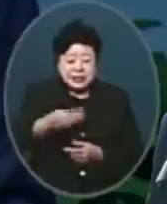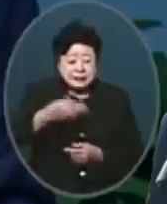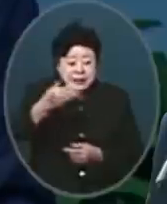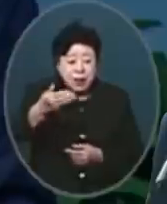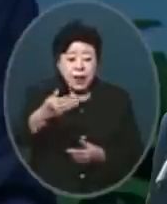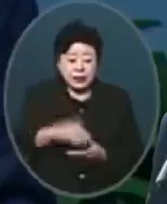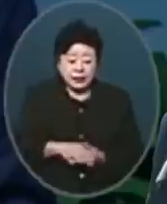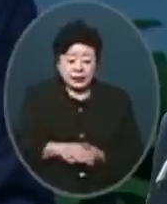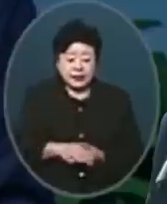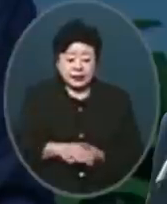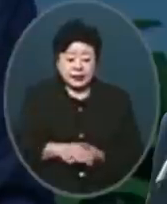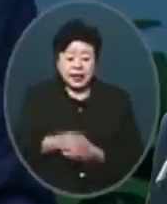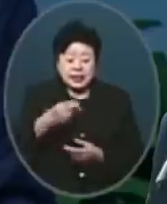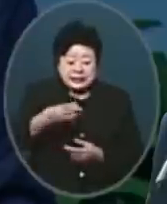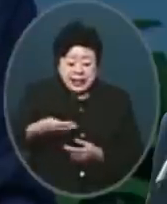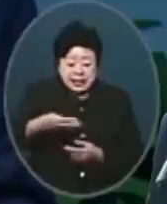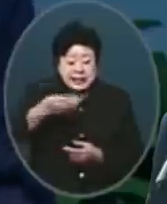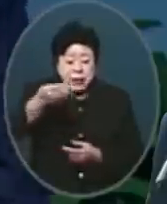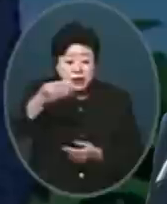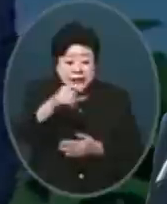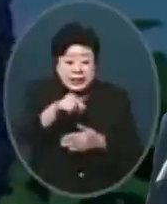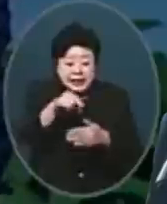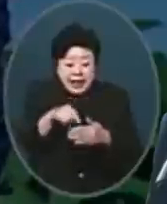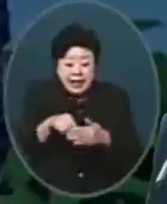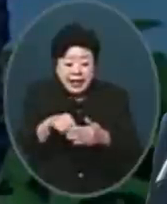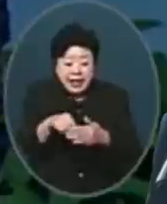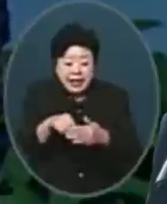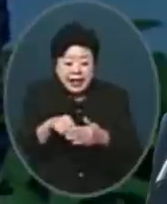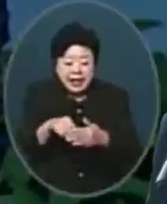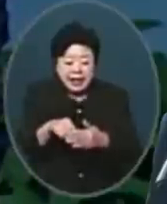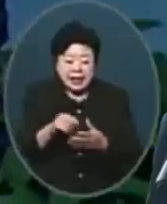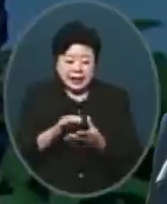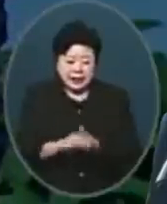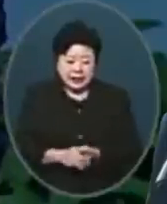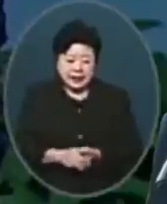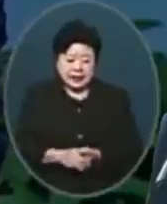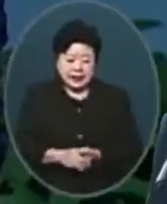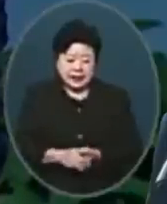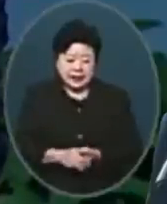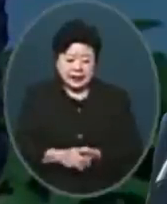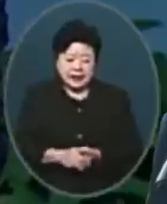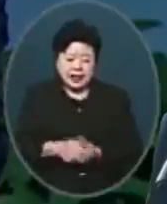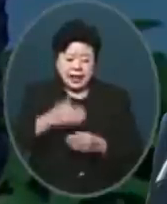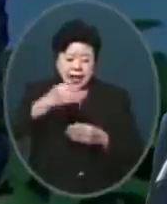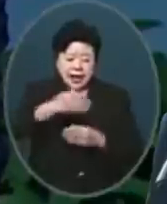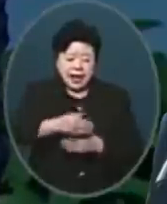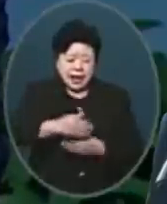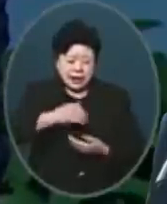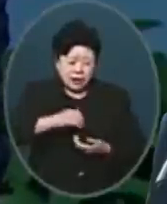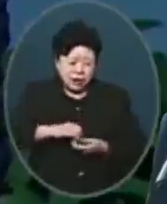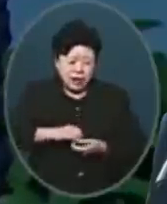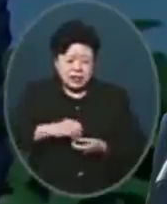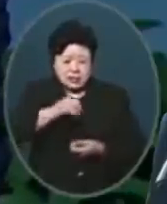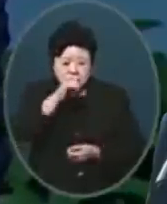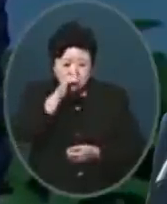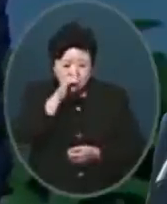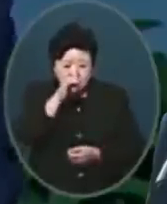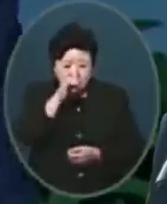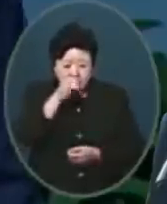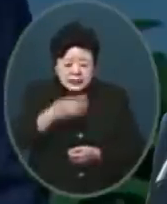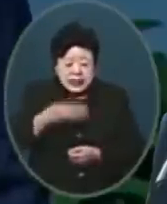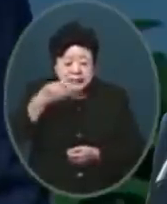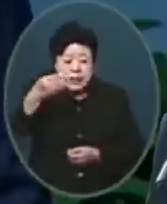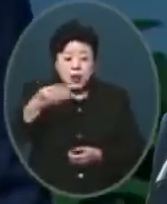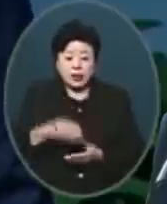3차원과 4차원 사이에 굉장한 간격이 떨어져 있습니다.